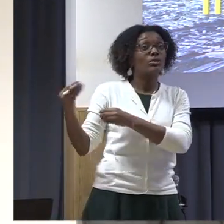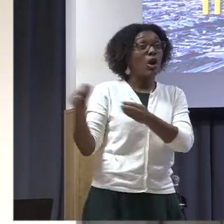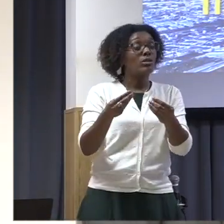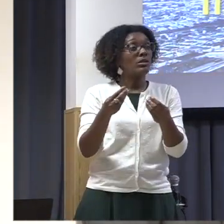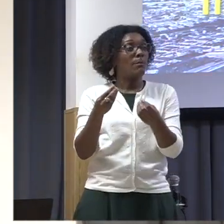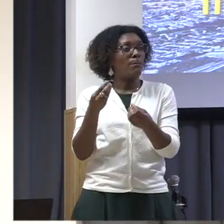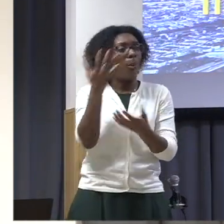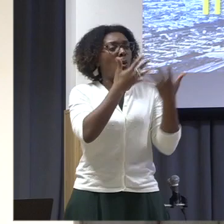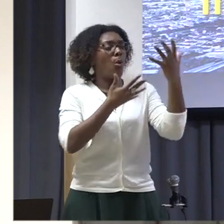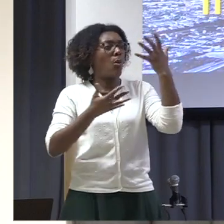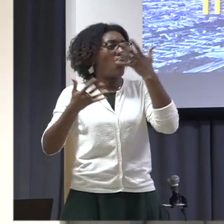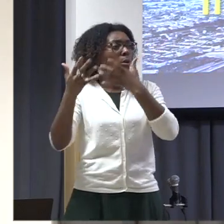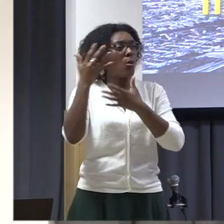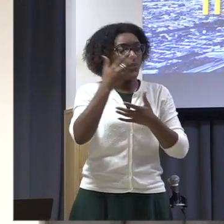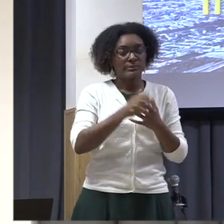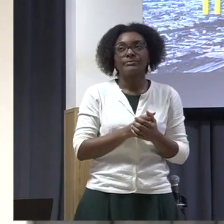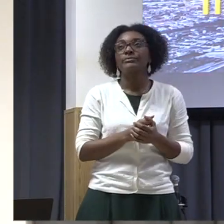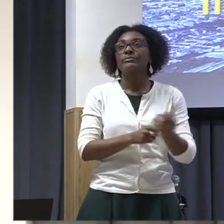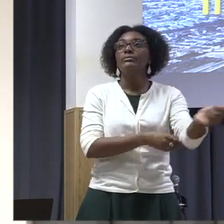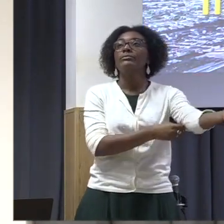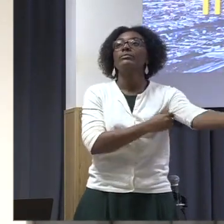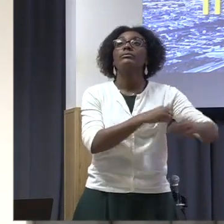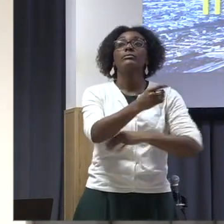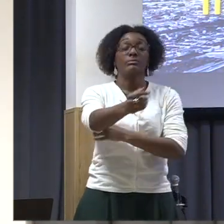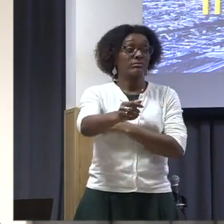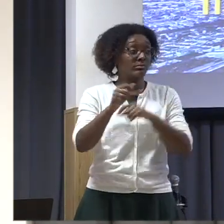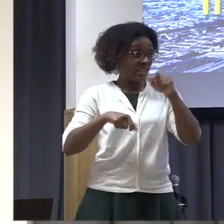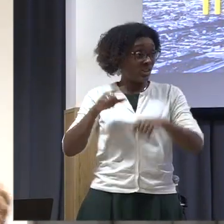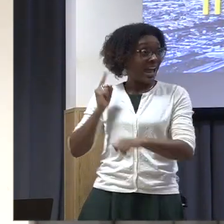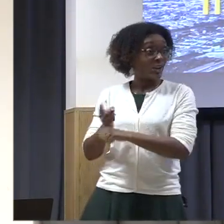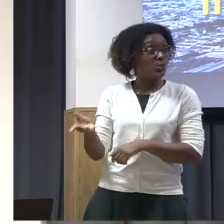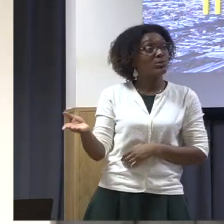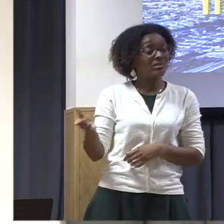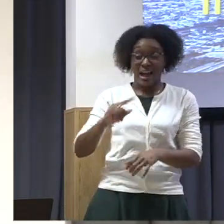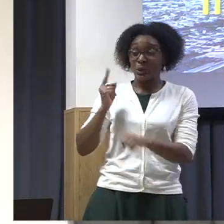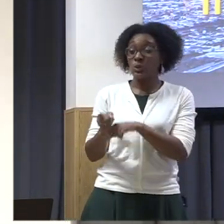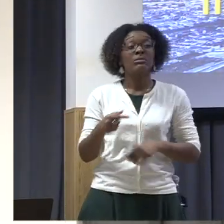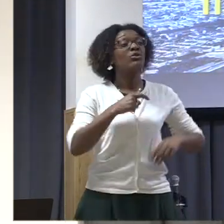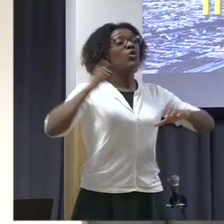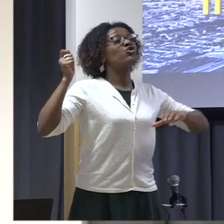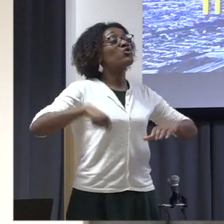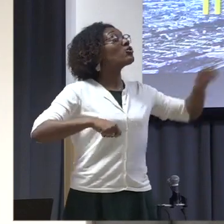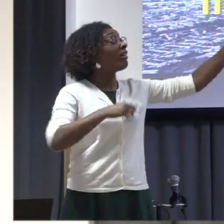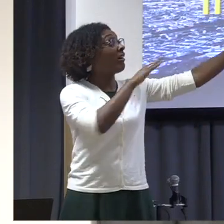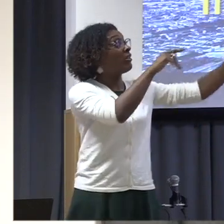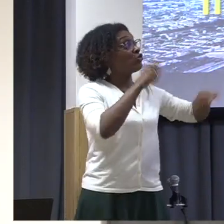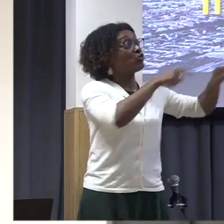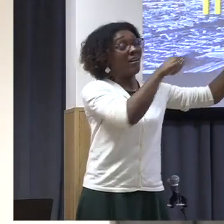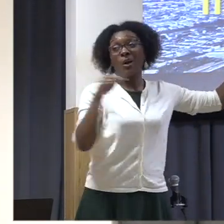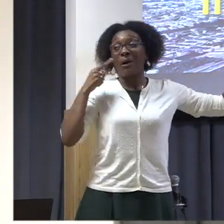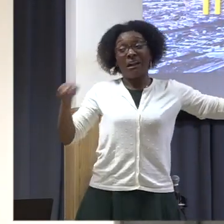phrase avec laquelle les accusateurs se présente devant les magistrats devant les magistrats